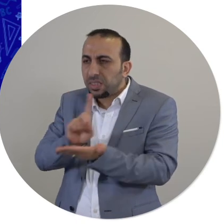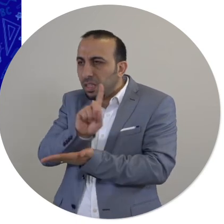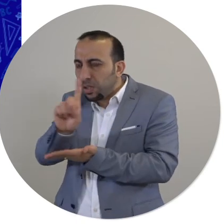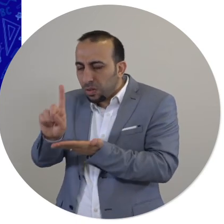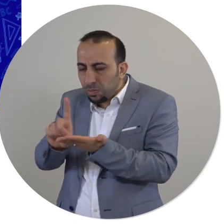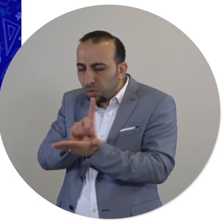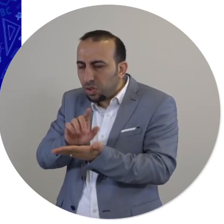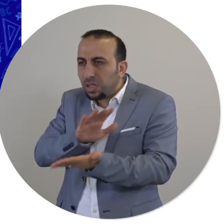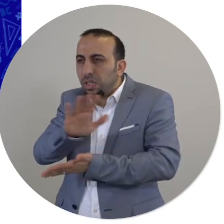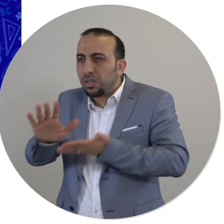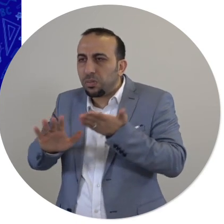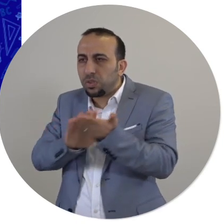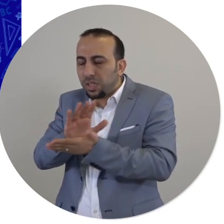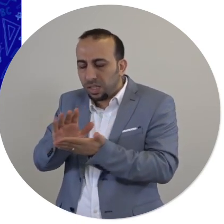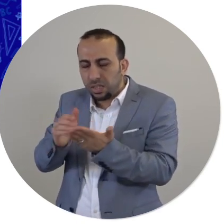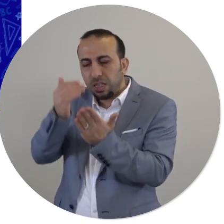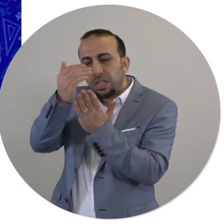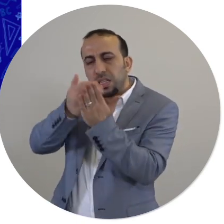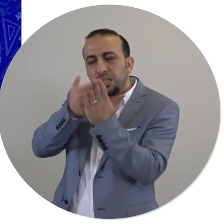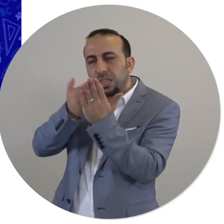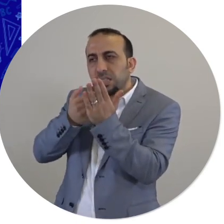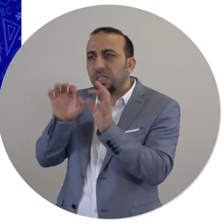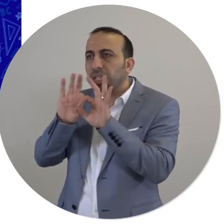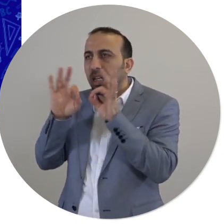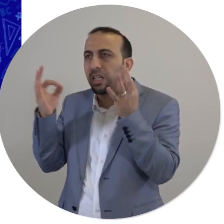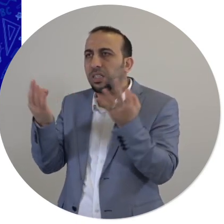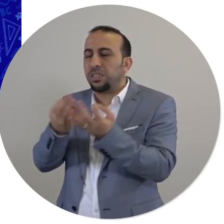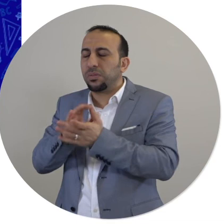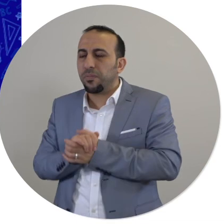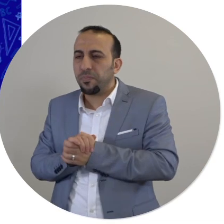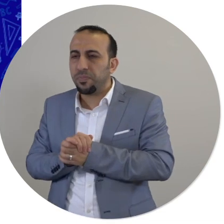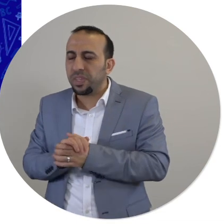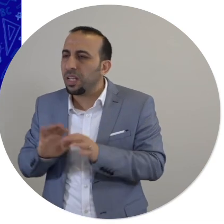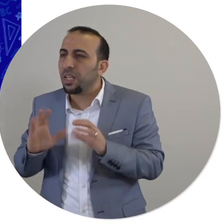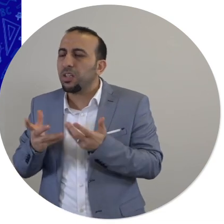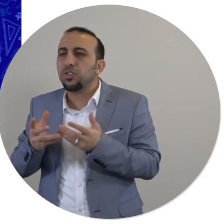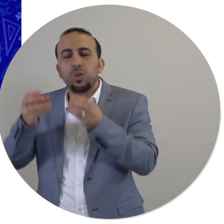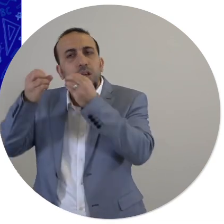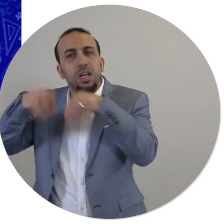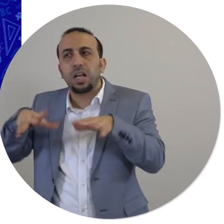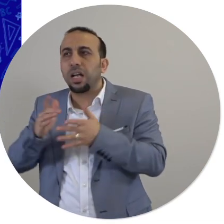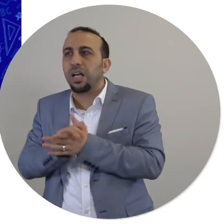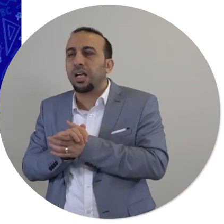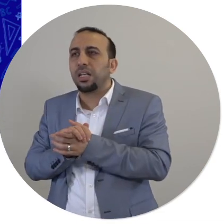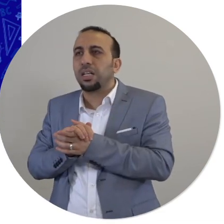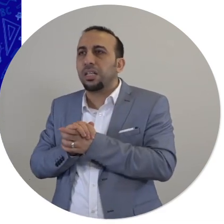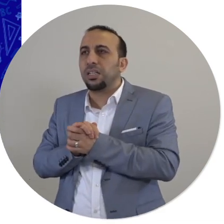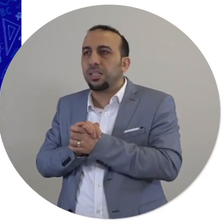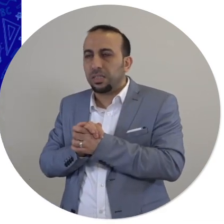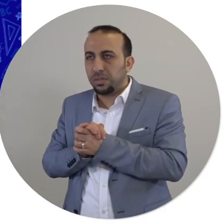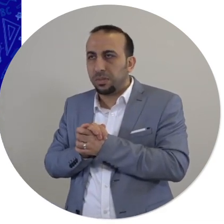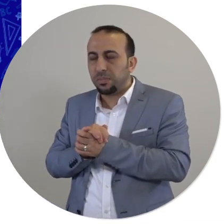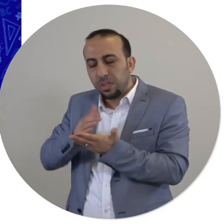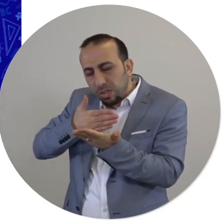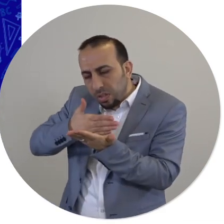البيئية والاجتماعية والاقتصادية. طيب هل هناك إجراءات نستطيع من خلالها الحد من مشكلة